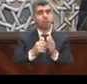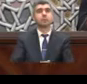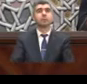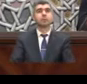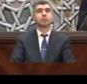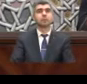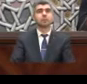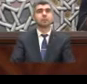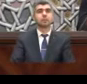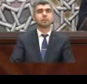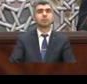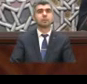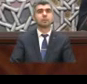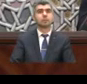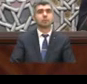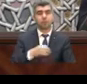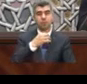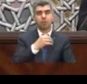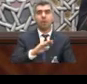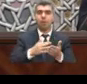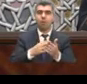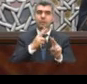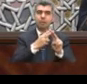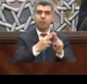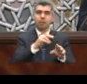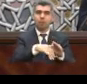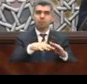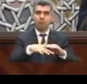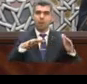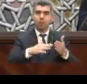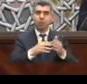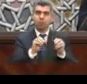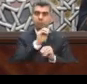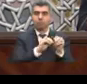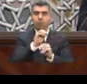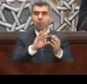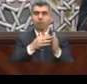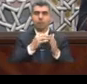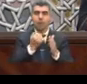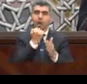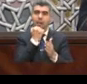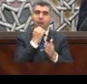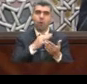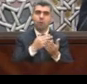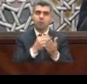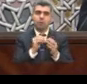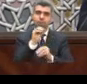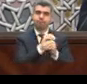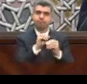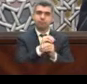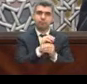نطلب منكم باسم الزميلات والزملاء كلهم المعالجه ديال كل هذه النواقص.